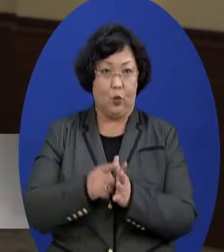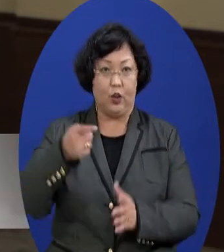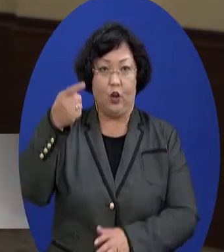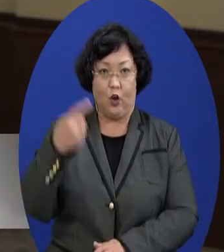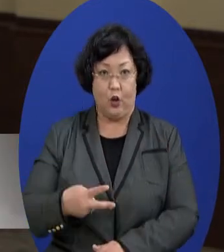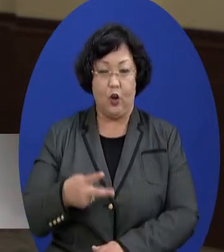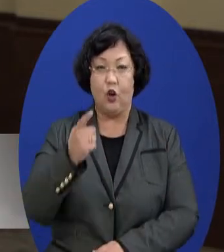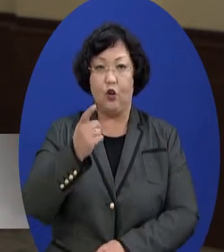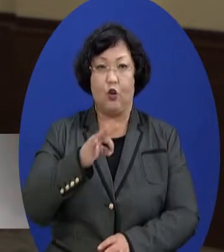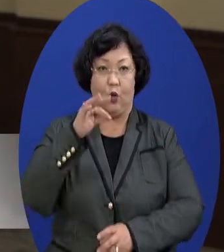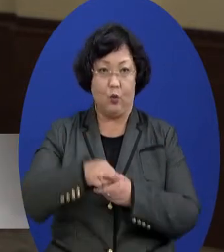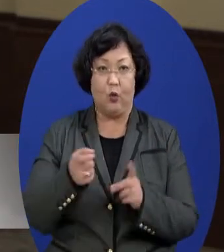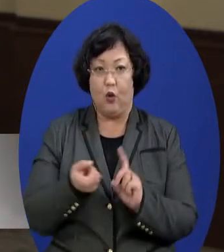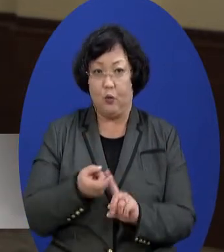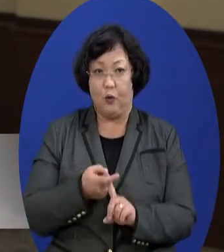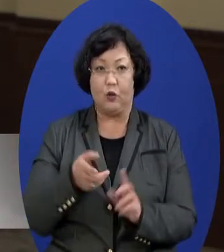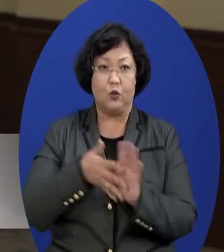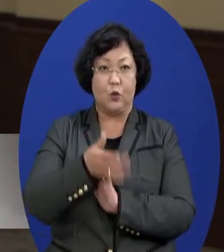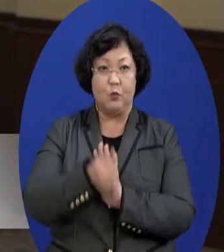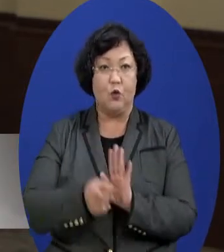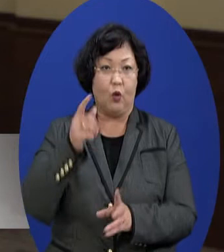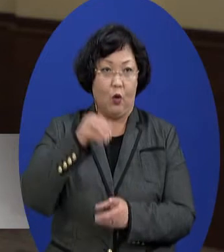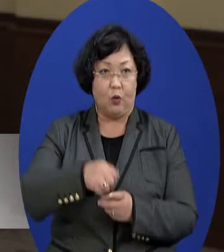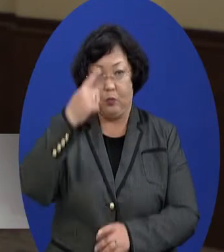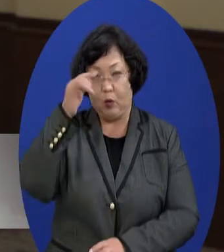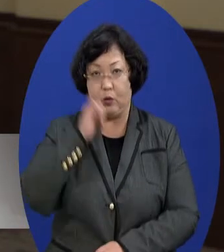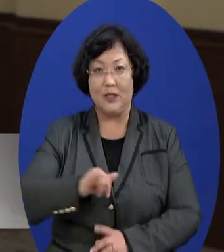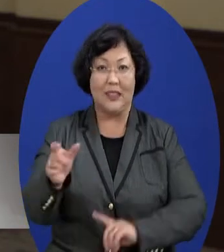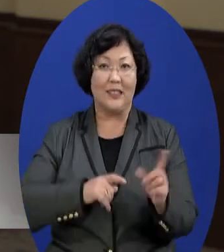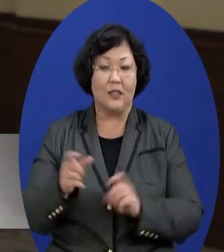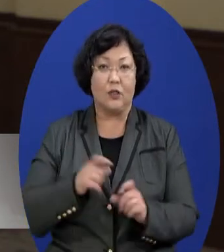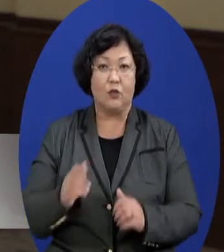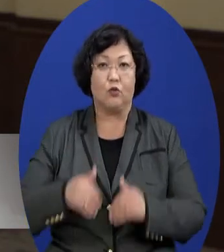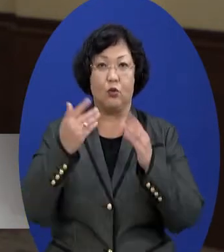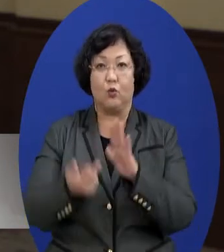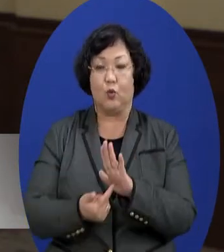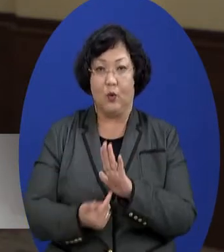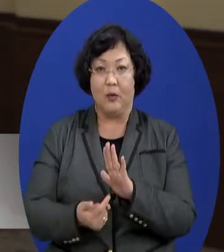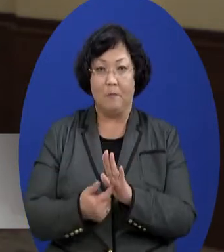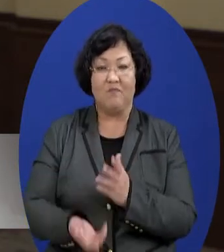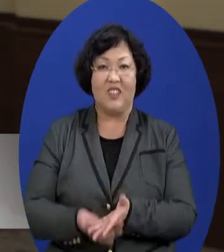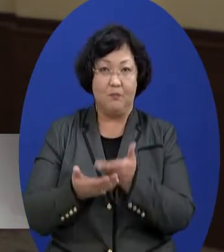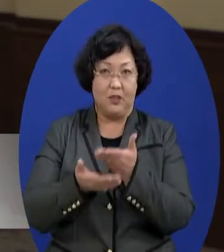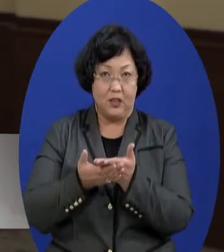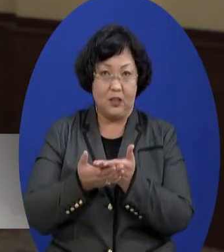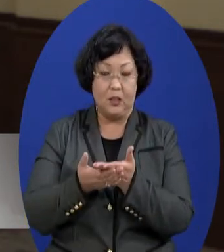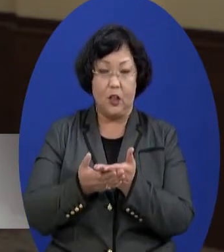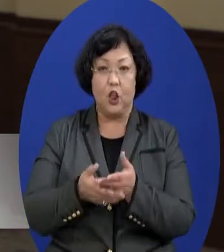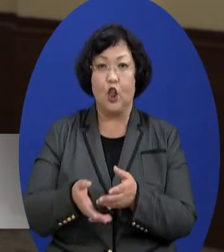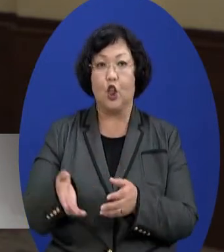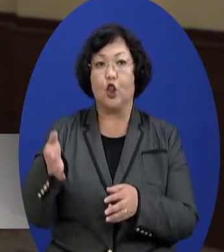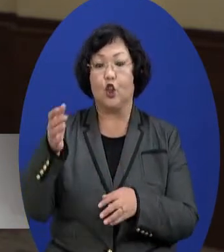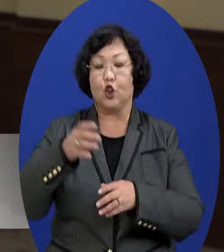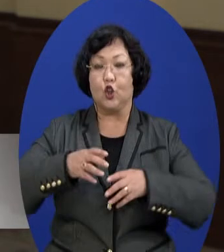нь хөрөнгө оруулалтын чиглэл. Төсвийн хөрөнгө оруулалтыг бид нар Монгол улсын эдийн засгийн хөгжлийн суурийг дэмжих, төвлөрсөн